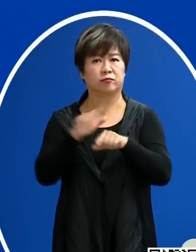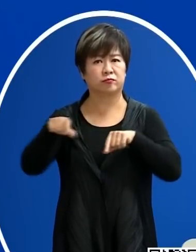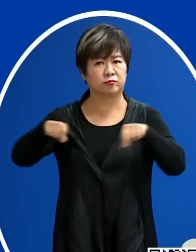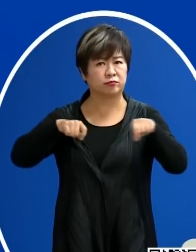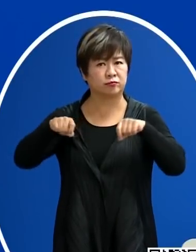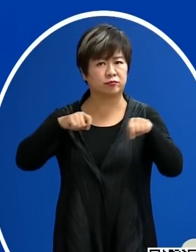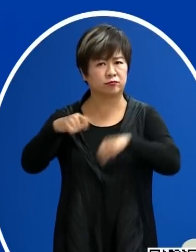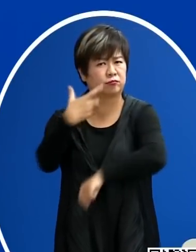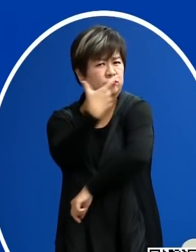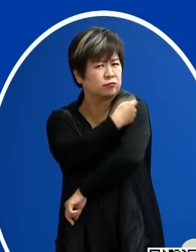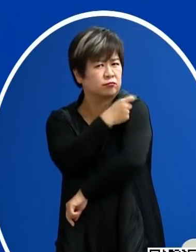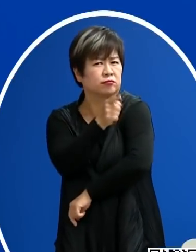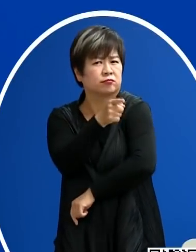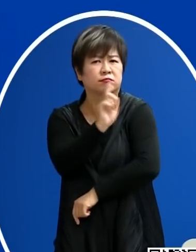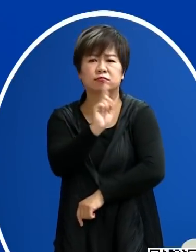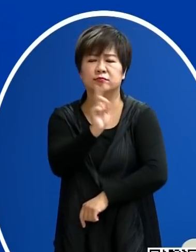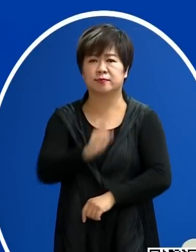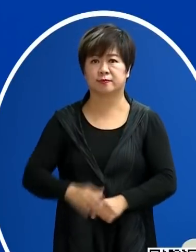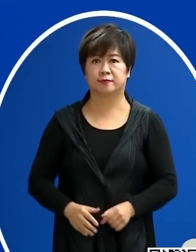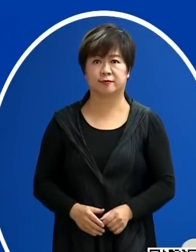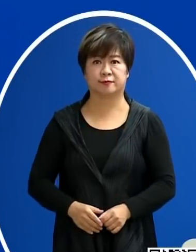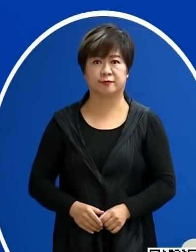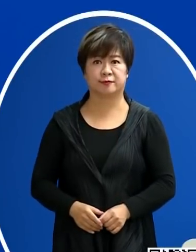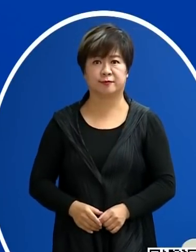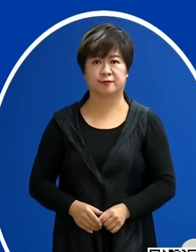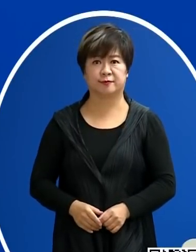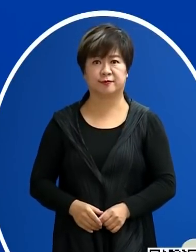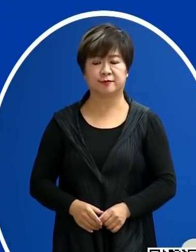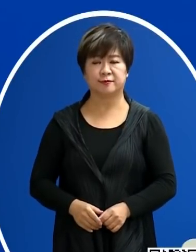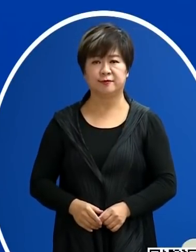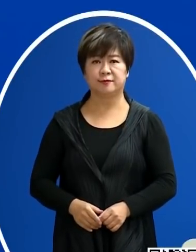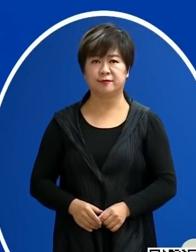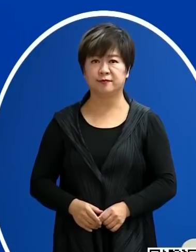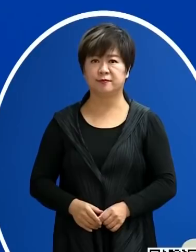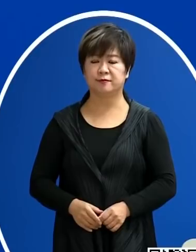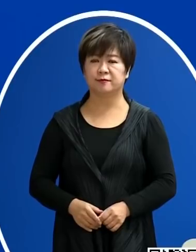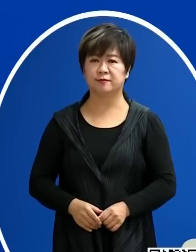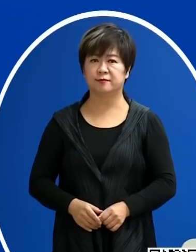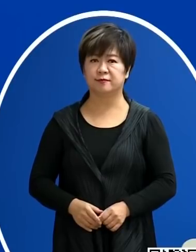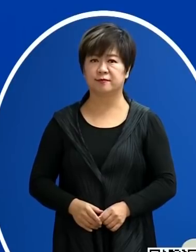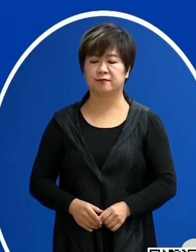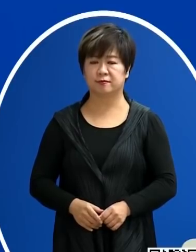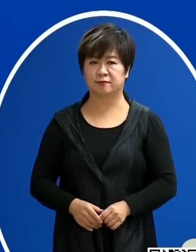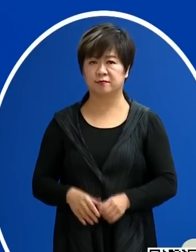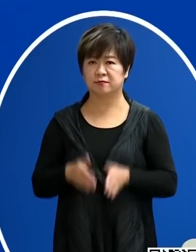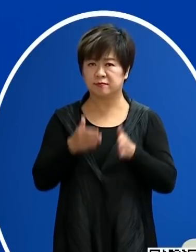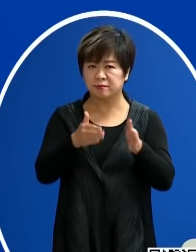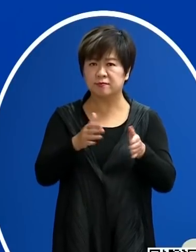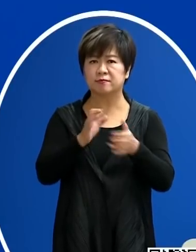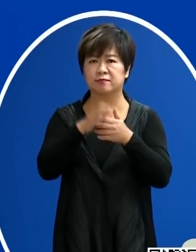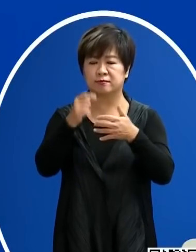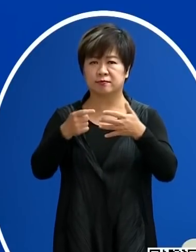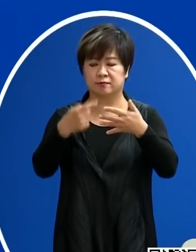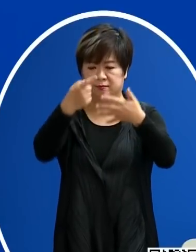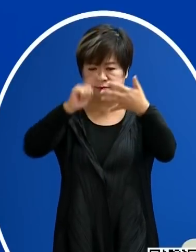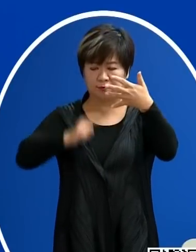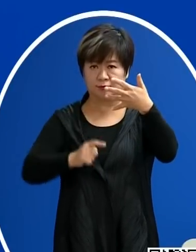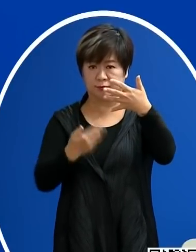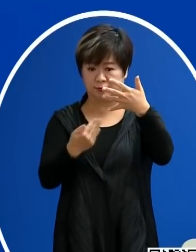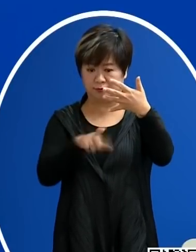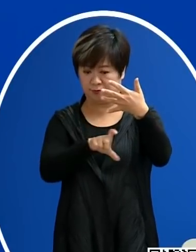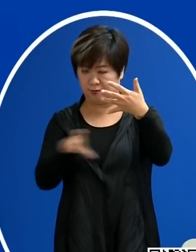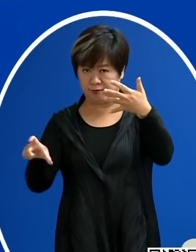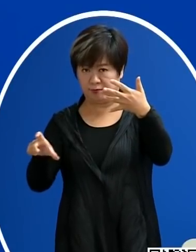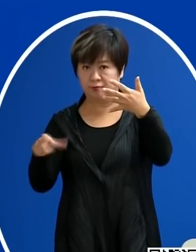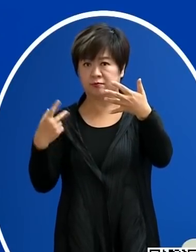施打的部分，就是在。可能大概是针对第九类的部分，我们就会都会提